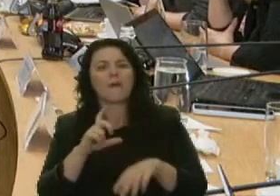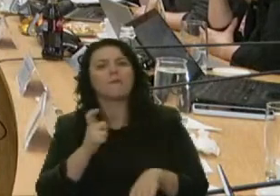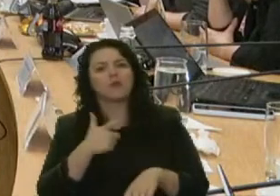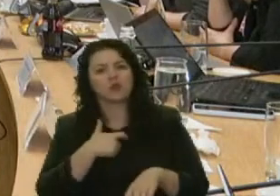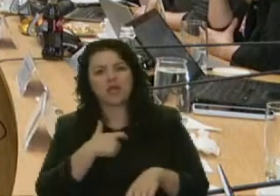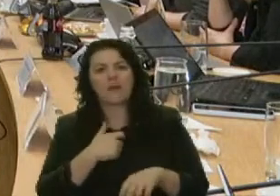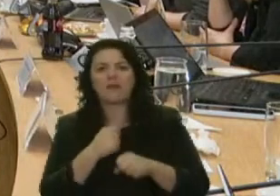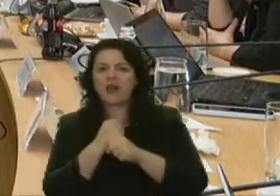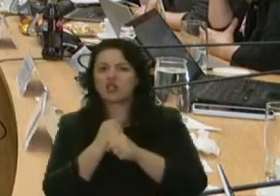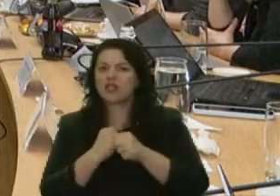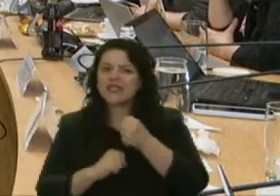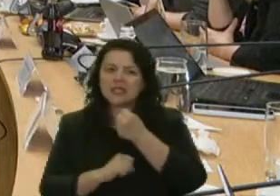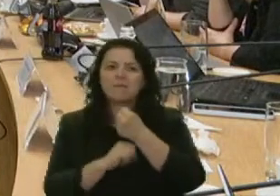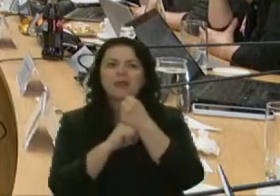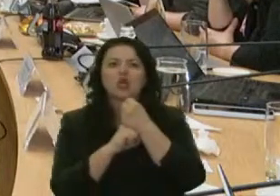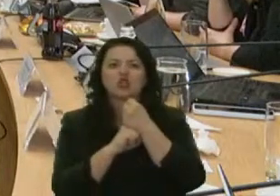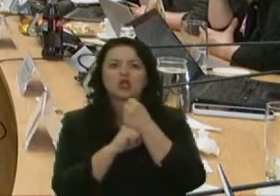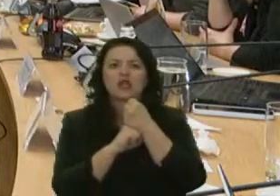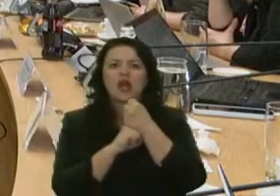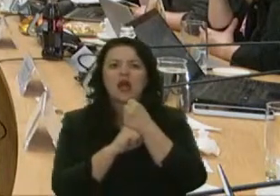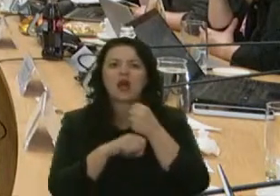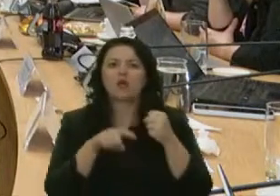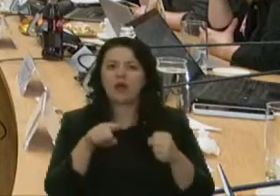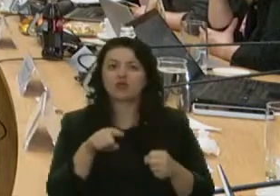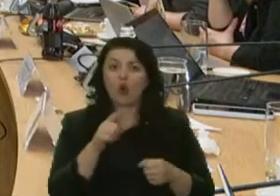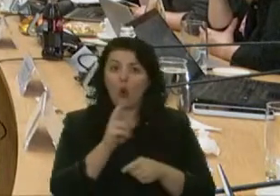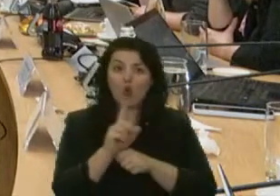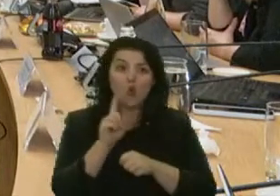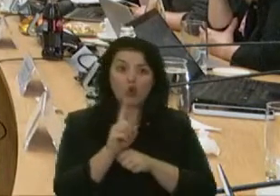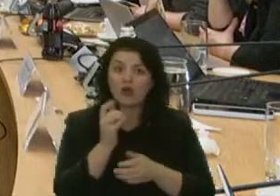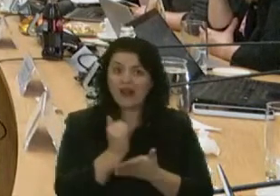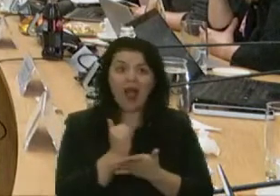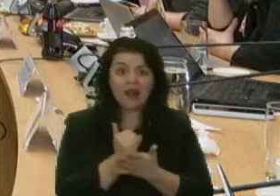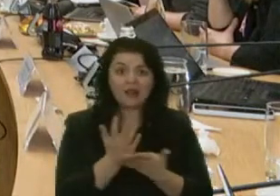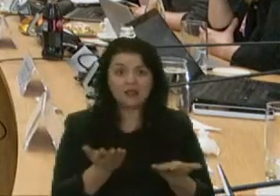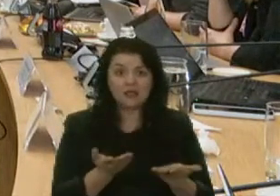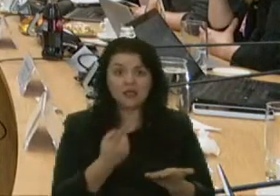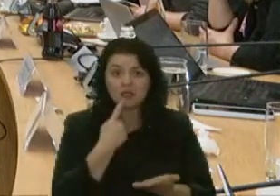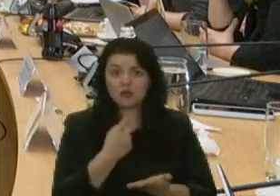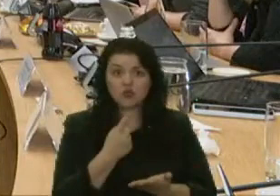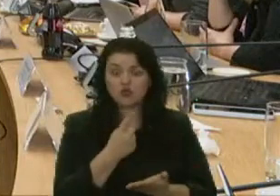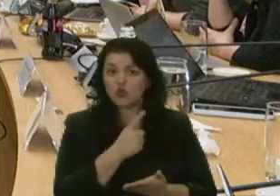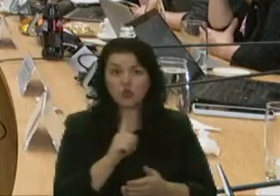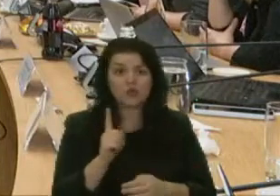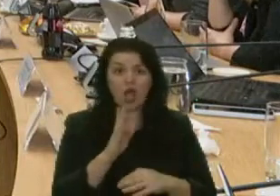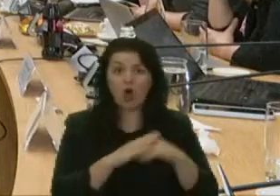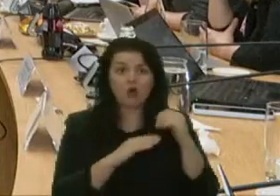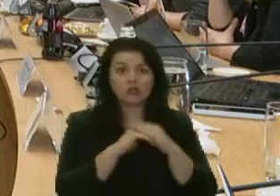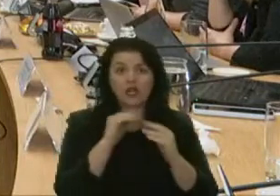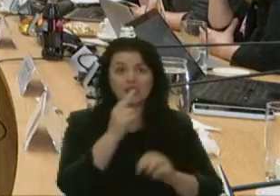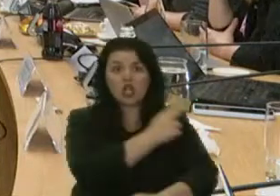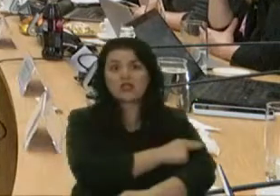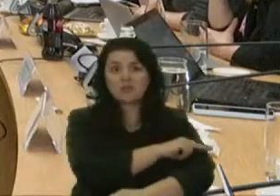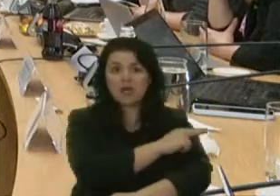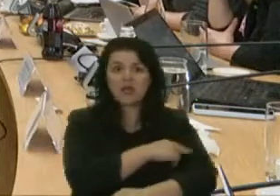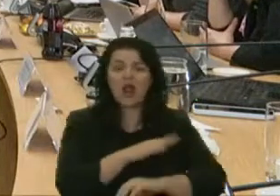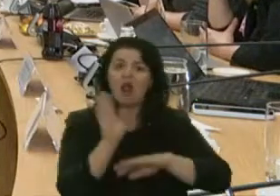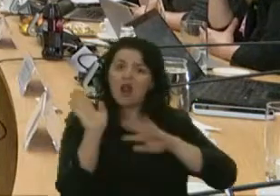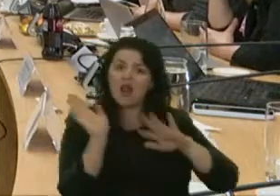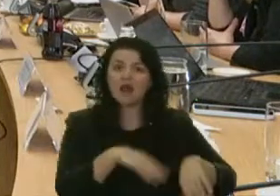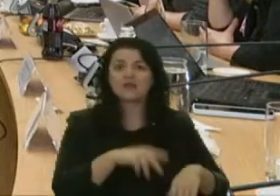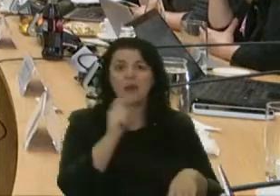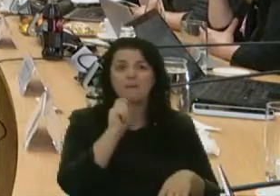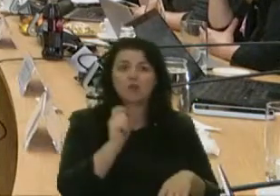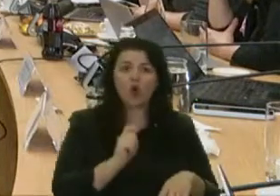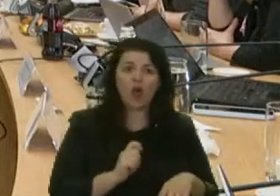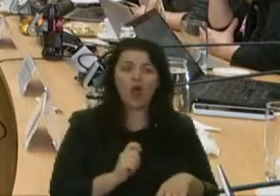absolut necesar pentru un asemenea ă lucru real iar a spune că nu se construiește după aceea materie de spitale lăsăm proiectele despre care a vorbit